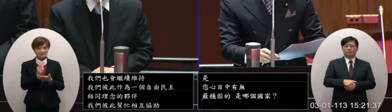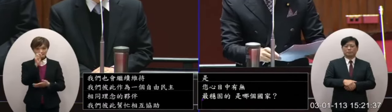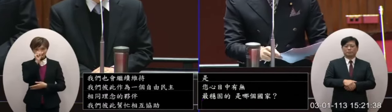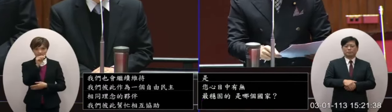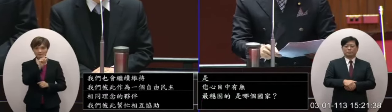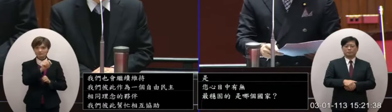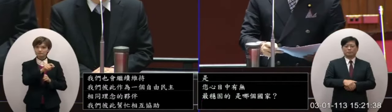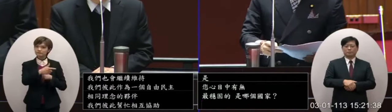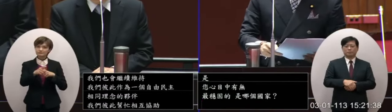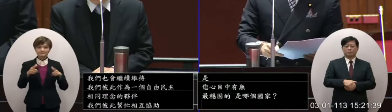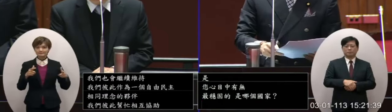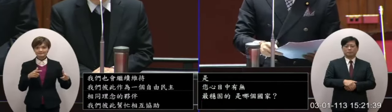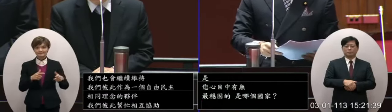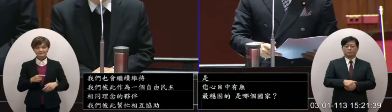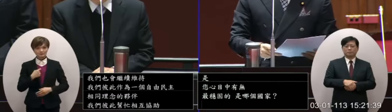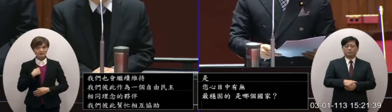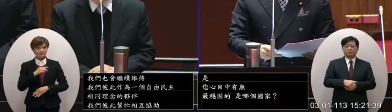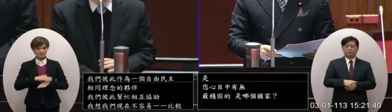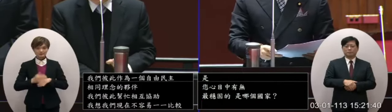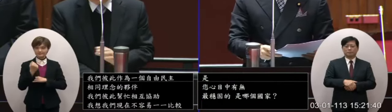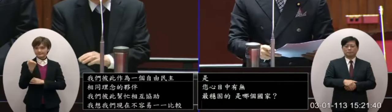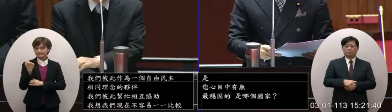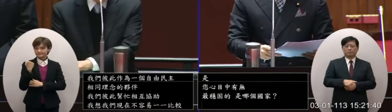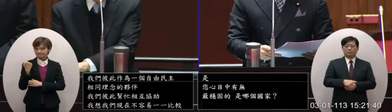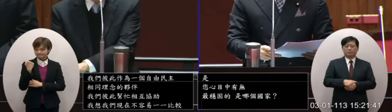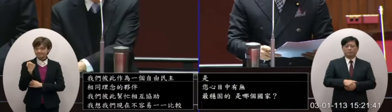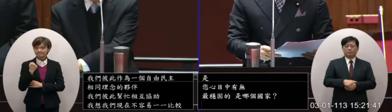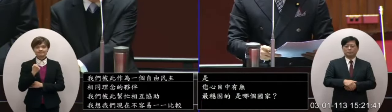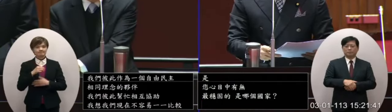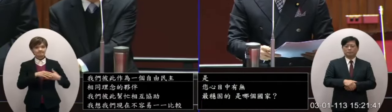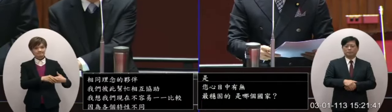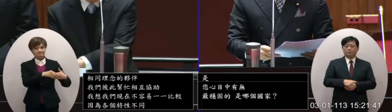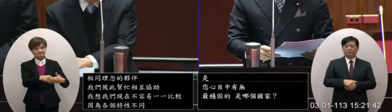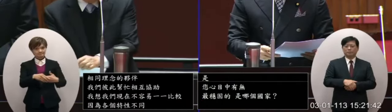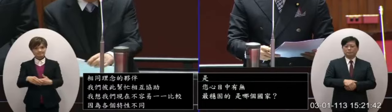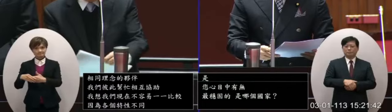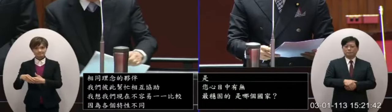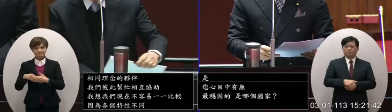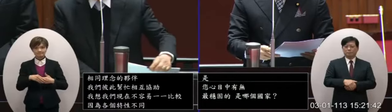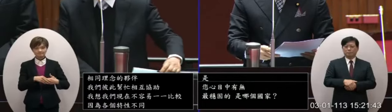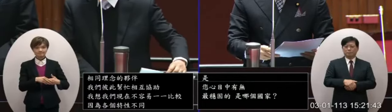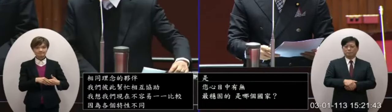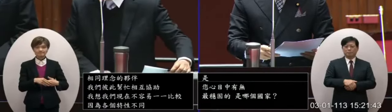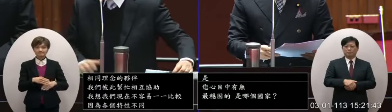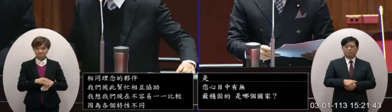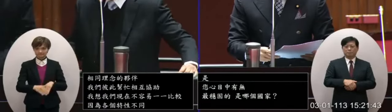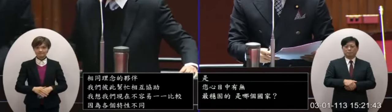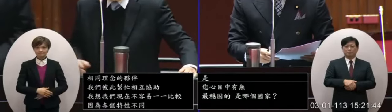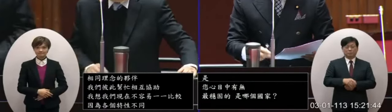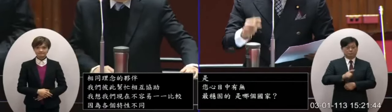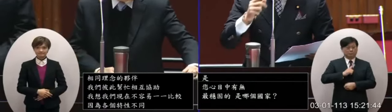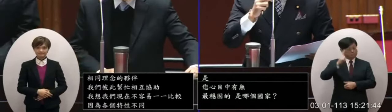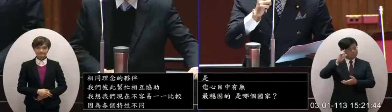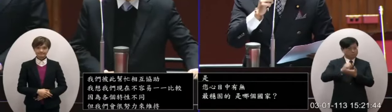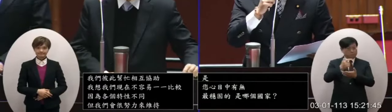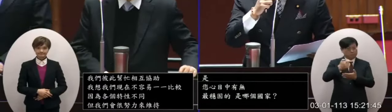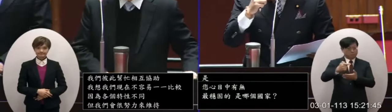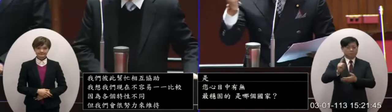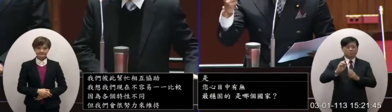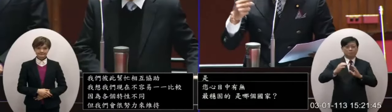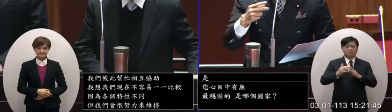是我们会很努力的来维持每一个邦交国的这一个关系。 那你印象最深刻